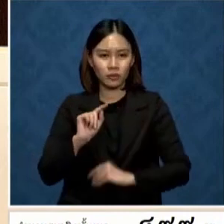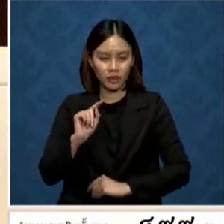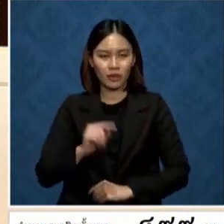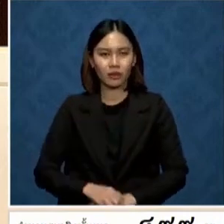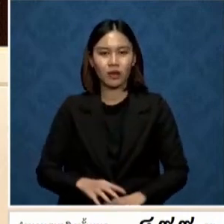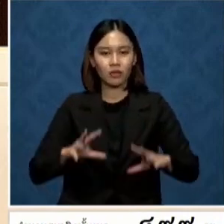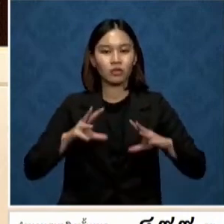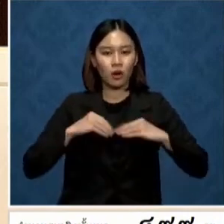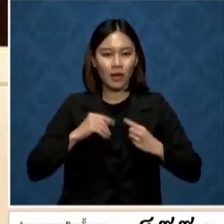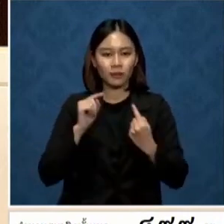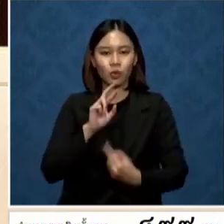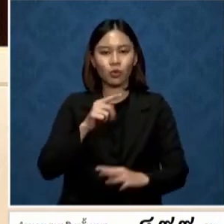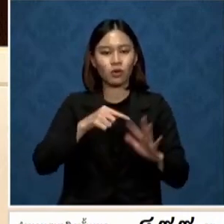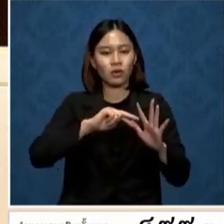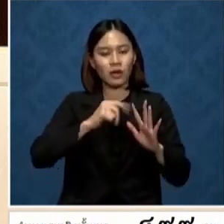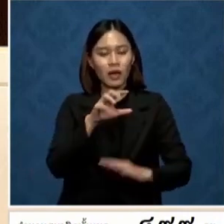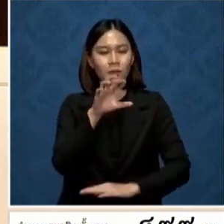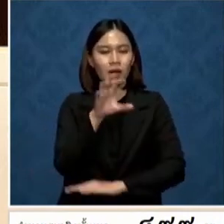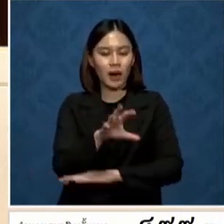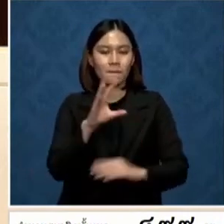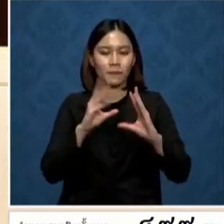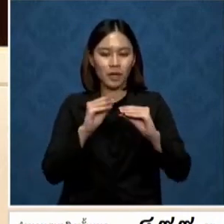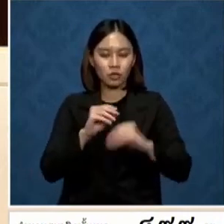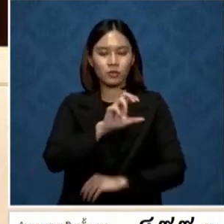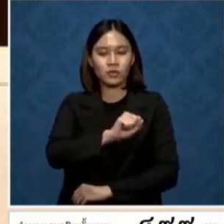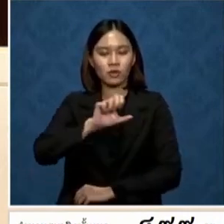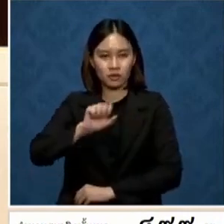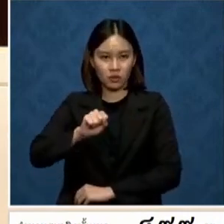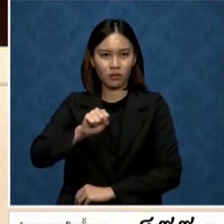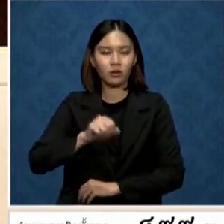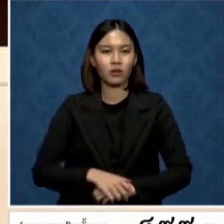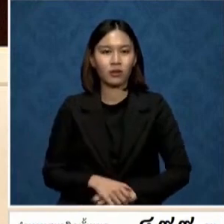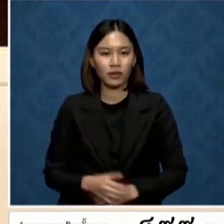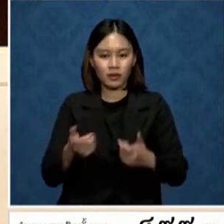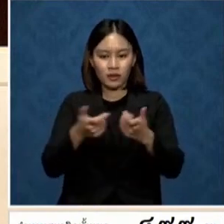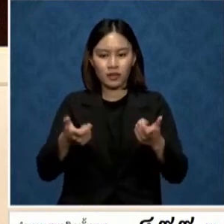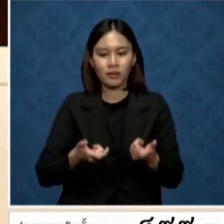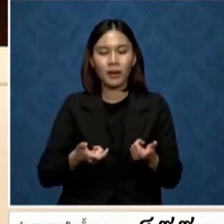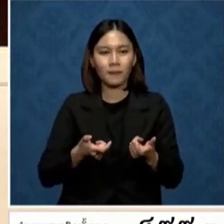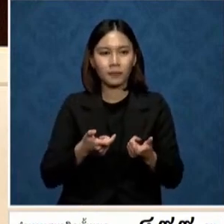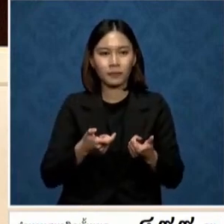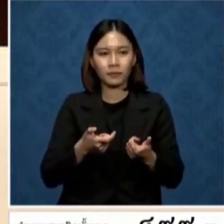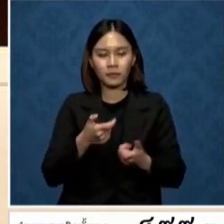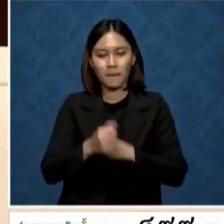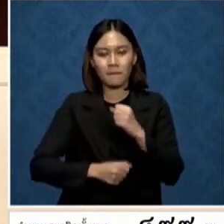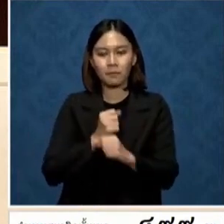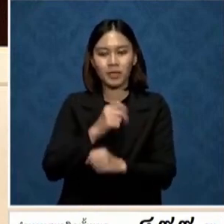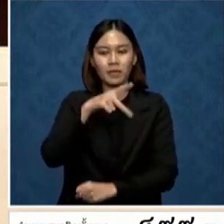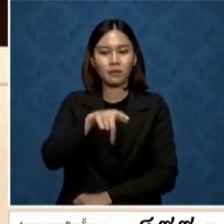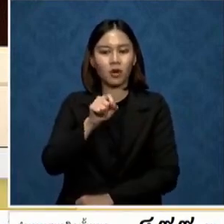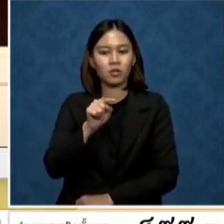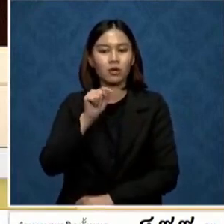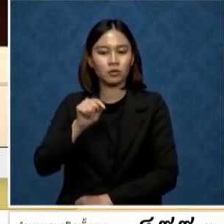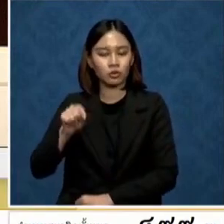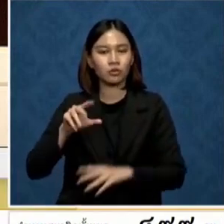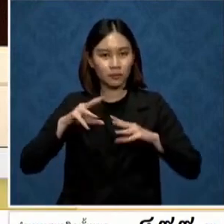จะรับหลักการแห่งร่างข้อบังคับการประชุมสภาผู้แทนราษฎรฉบับที่จุดๆๆพ.ศจุดๆๆ